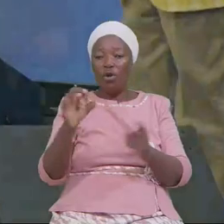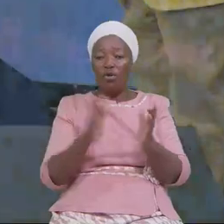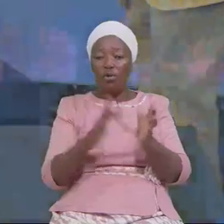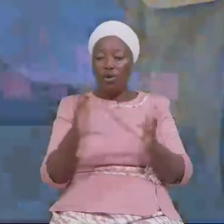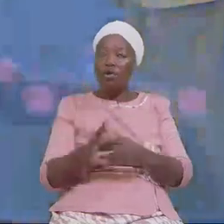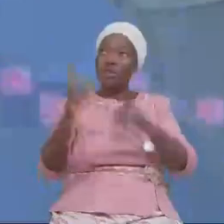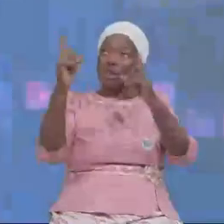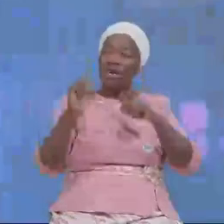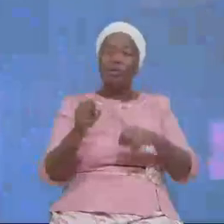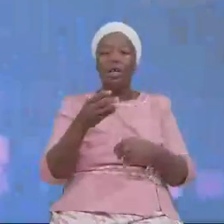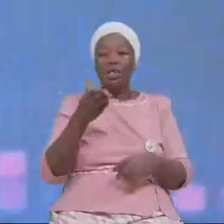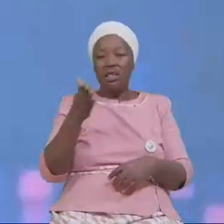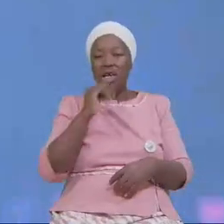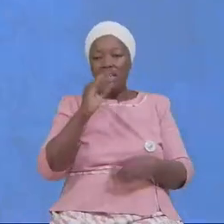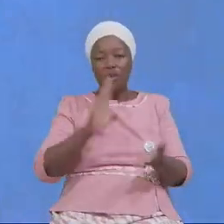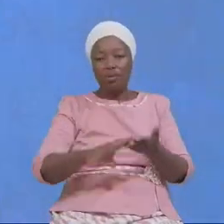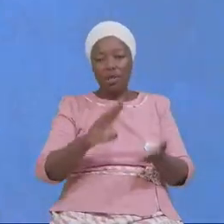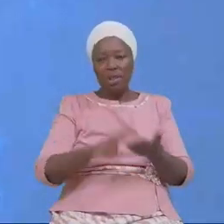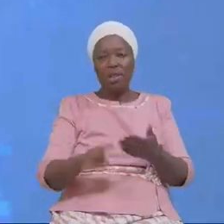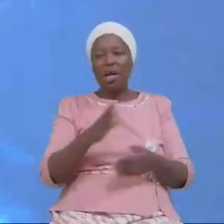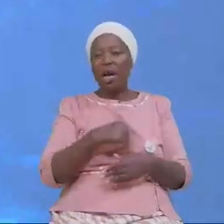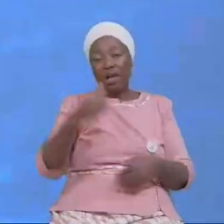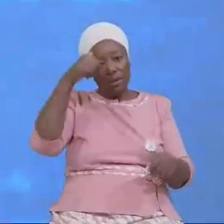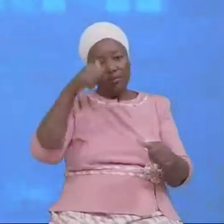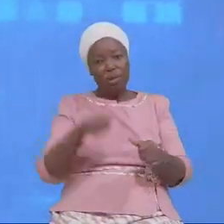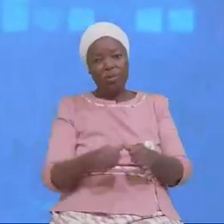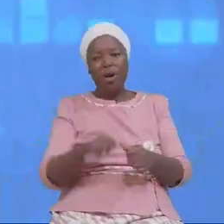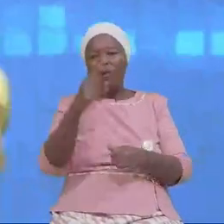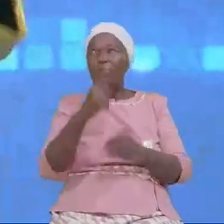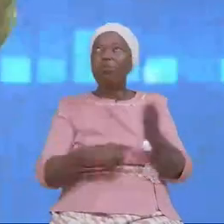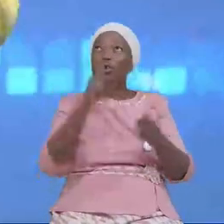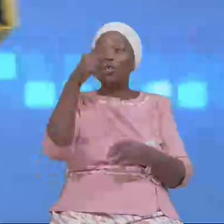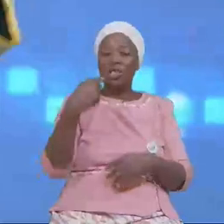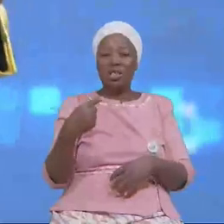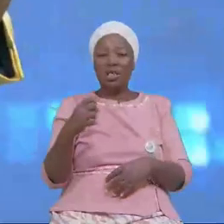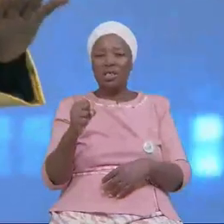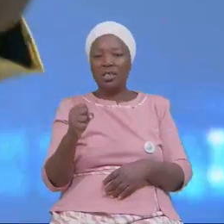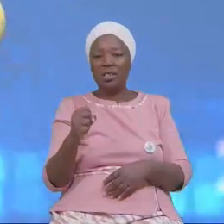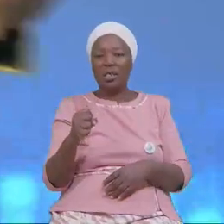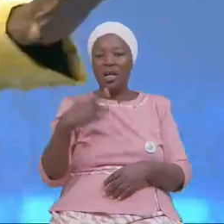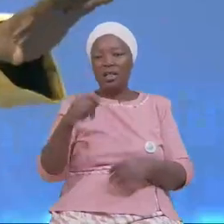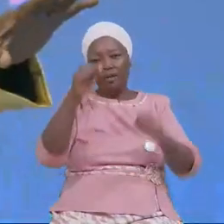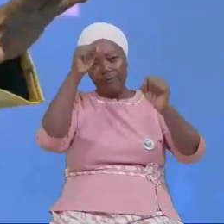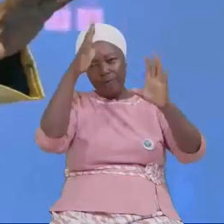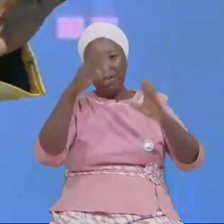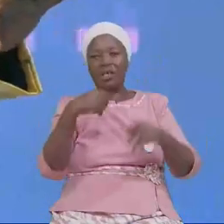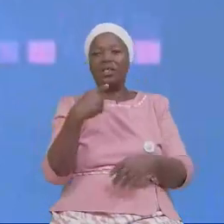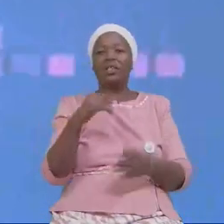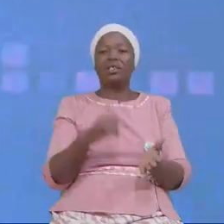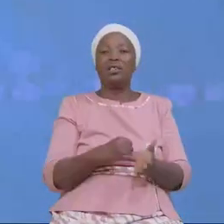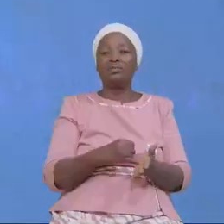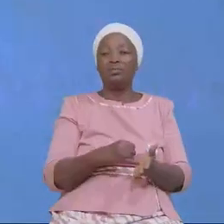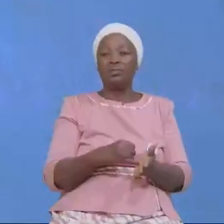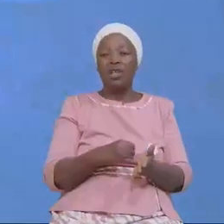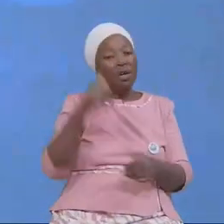Jésus donnent le pardon. Rappelez-vous ce qu'il dit. Le Père dit cela.